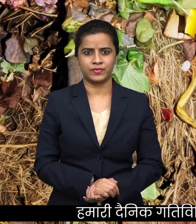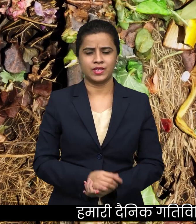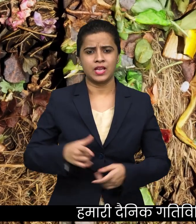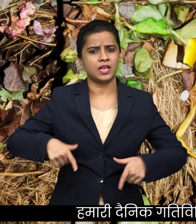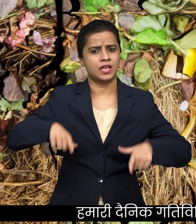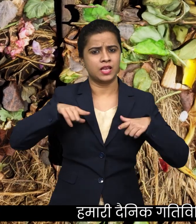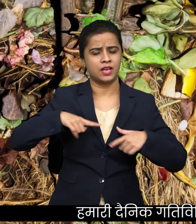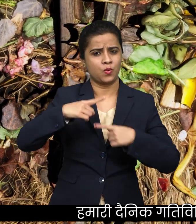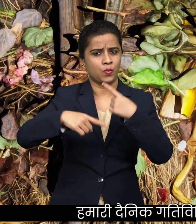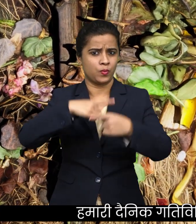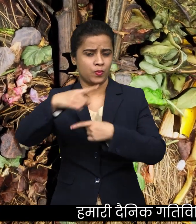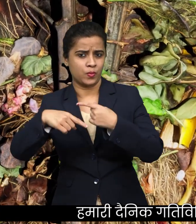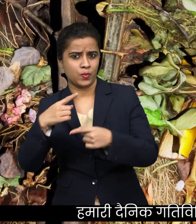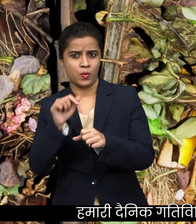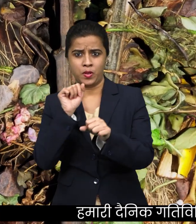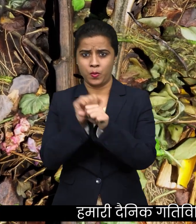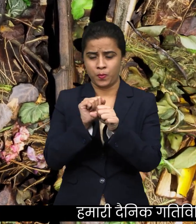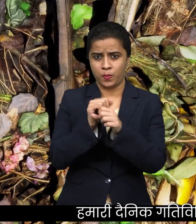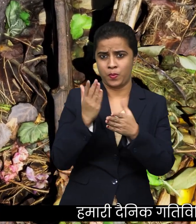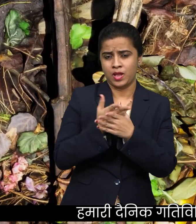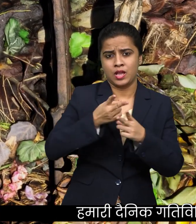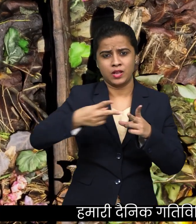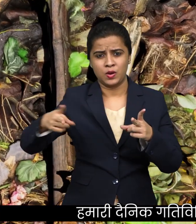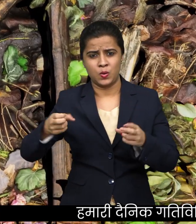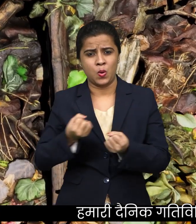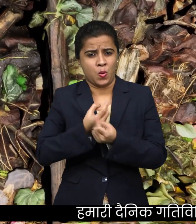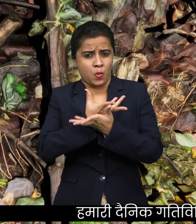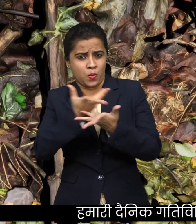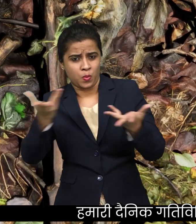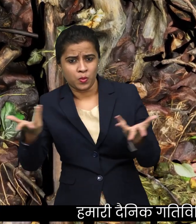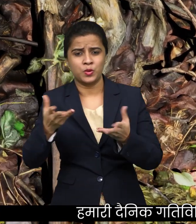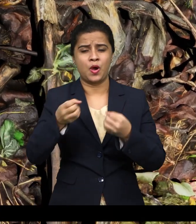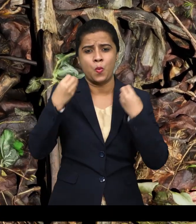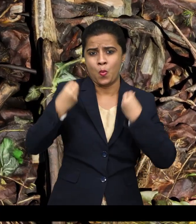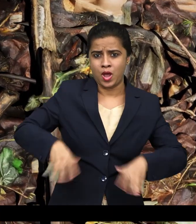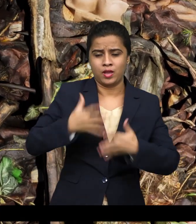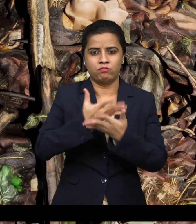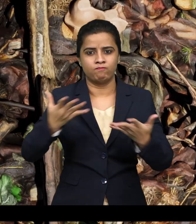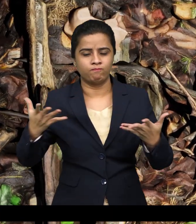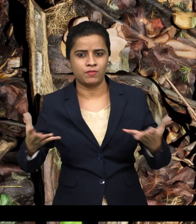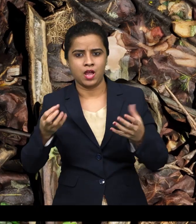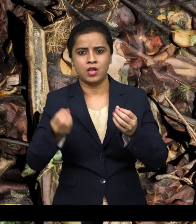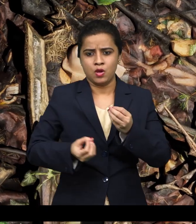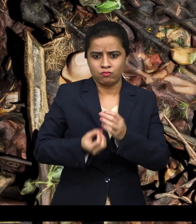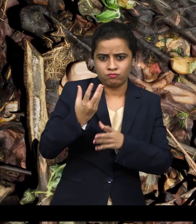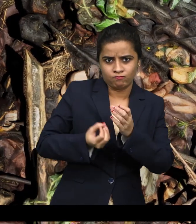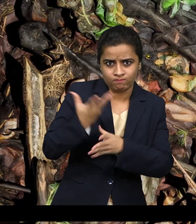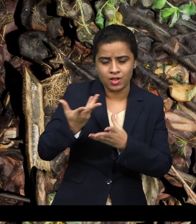हमारी दैनिक गतिविधियों में बहुत सारा अपशिष्ट पदार्थ उत्पन्न होता है और फेंक दिया जाता